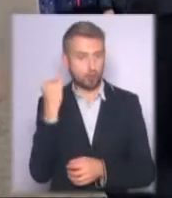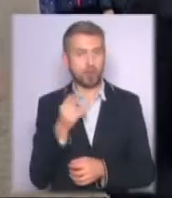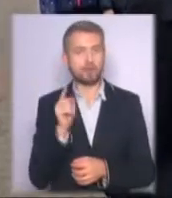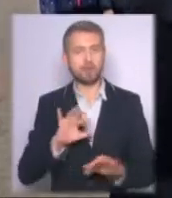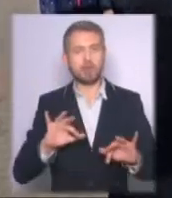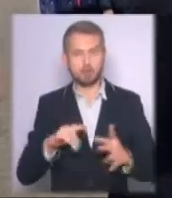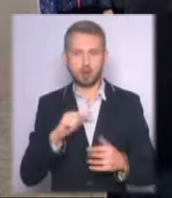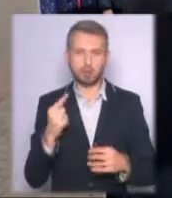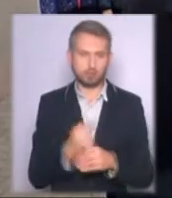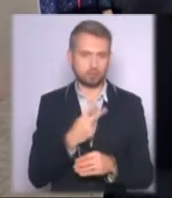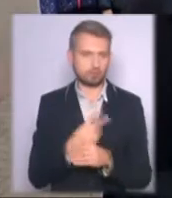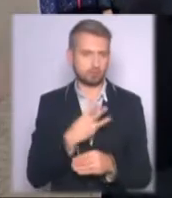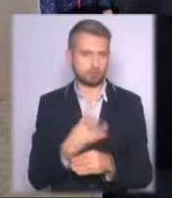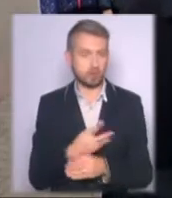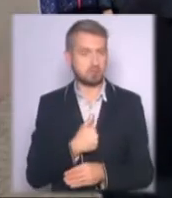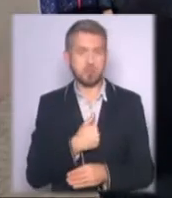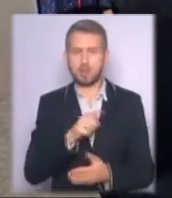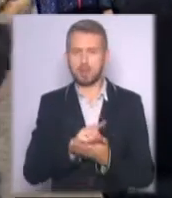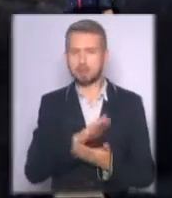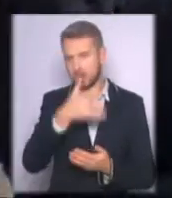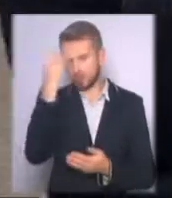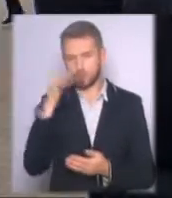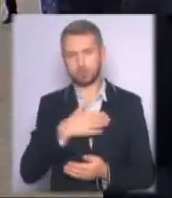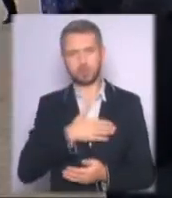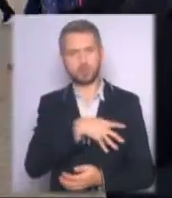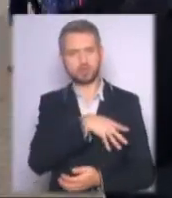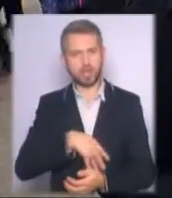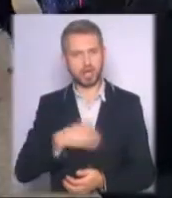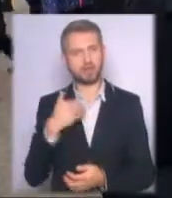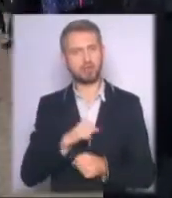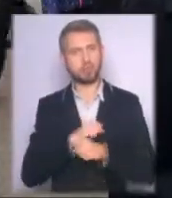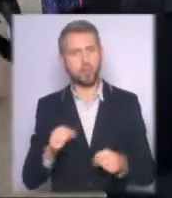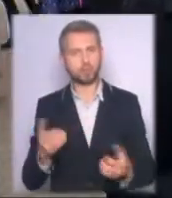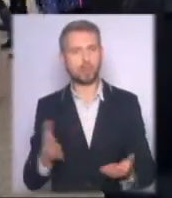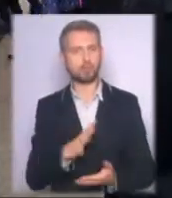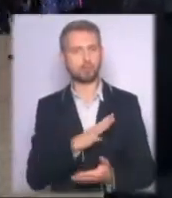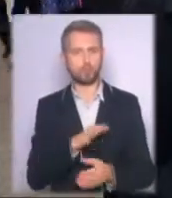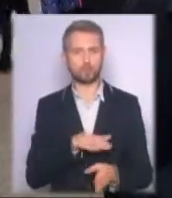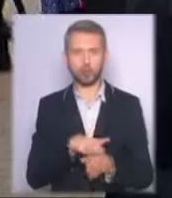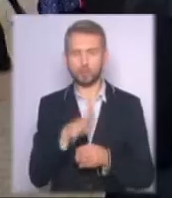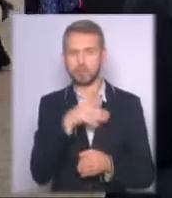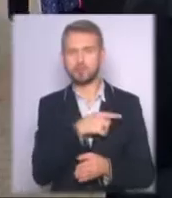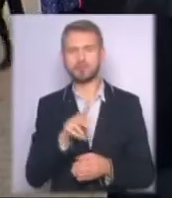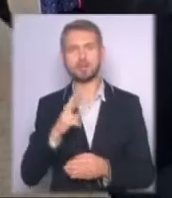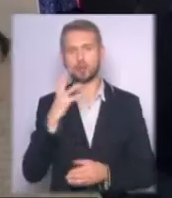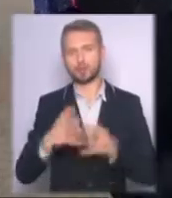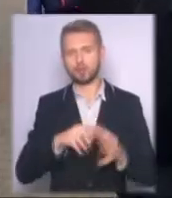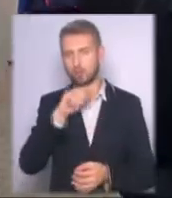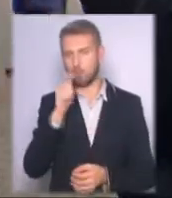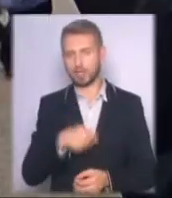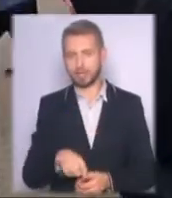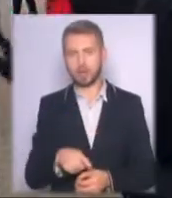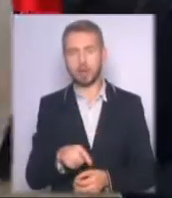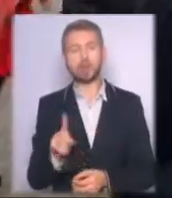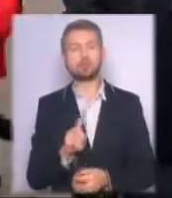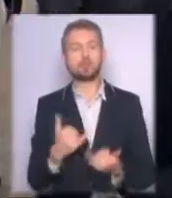з нами знову і знову. І ми не маємо забути про наших ветеранів, про їх подвиг, який був зроблений під час Другої світової війни, для того,